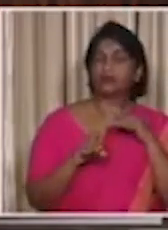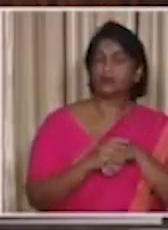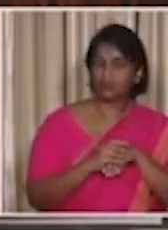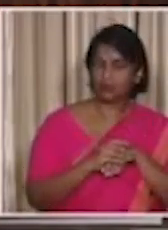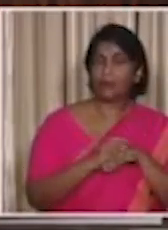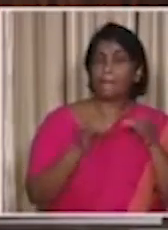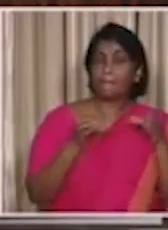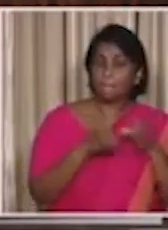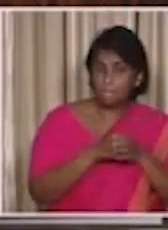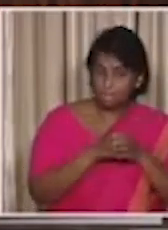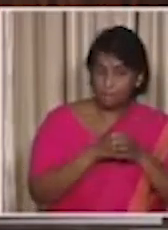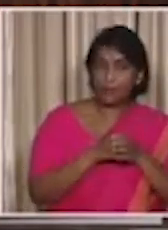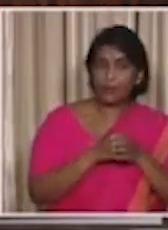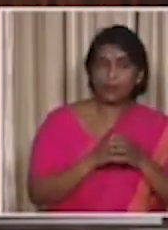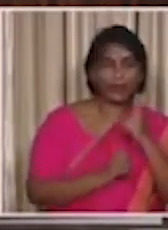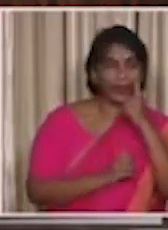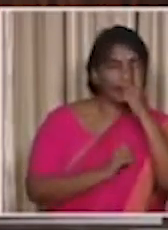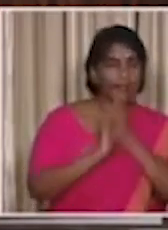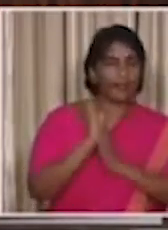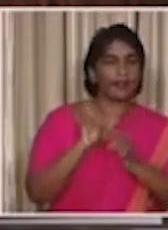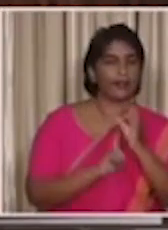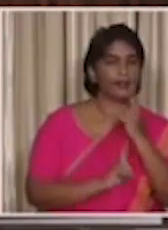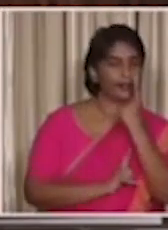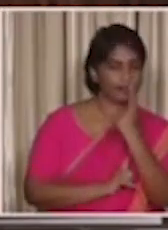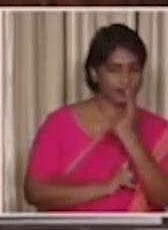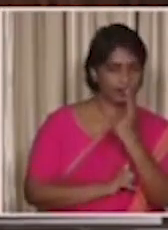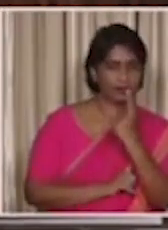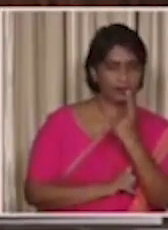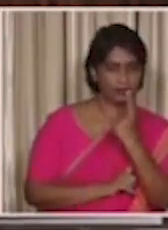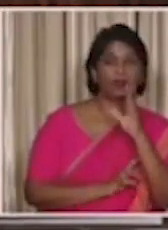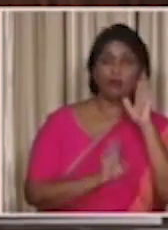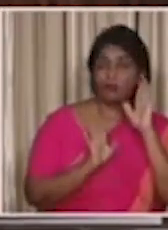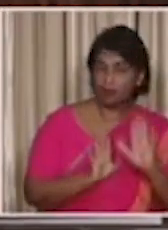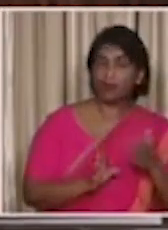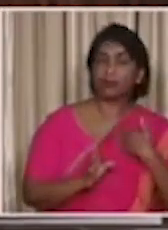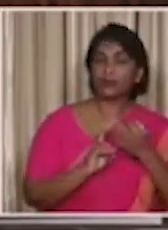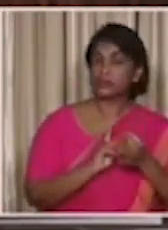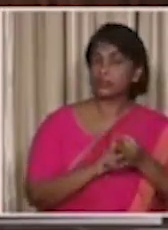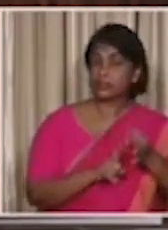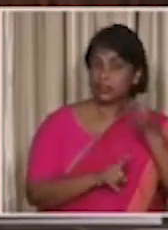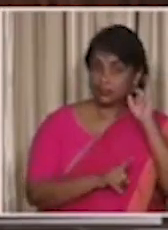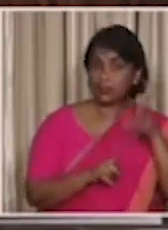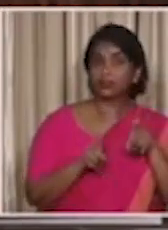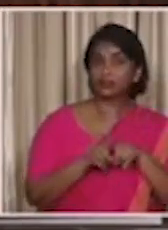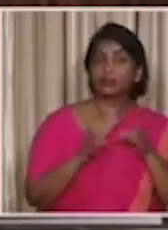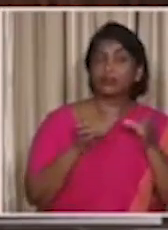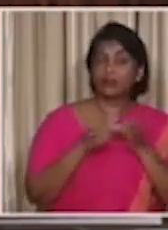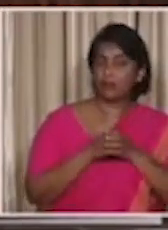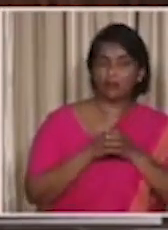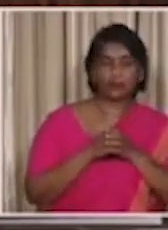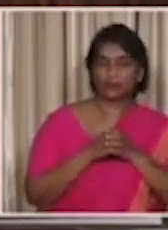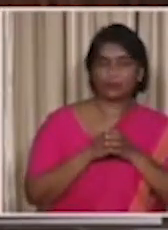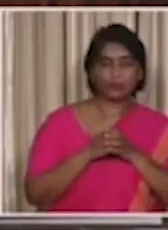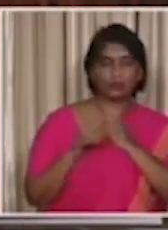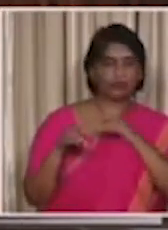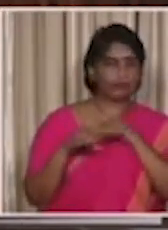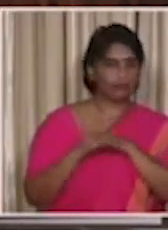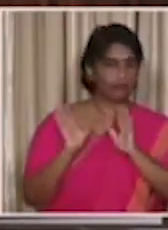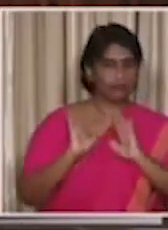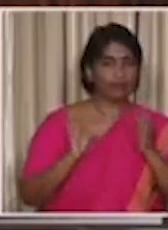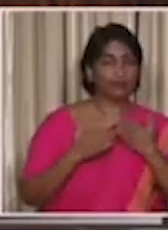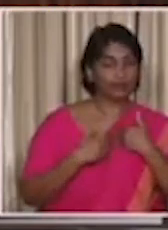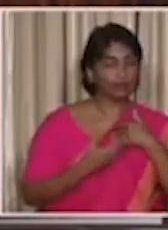කරන පක්ෂයට ඉන්නේ එක මන්ත්‍රීවරයයි. නමුත් මම ජනාධිපති හැටියට ඒ පක්ෂය නියෝජනය කරන්නේ නැහැ.